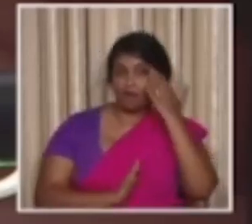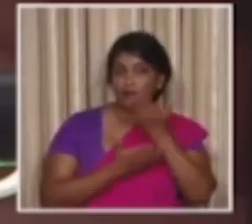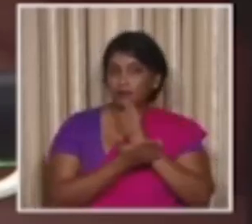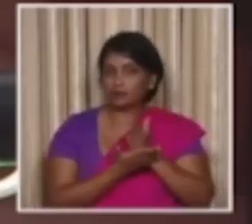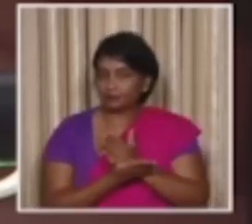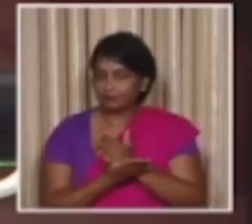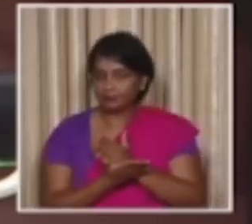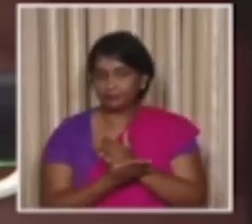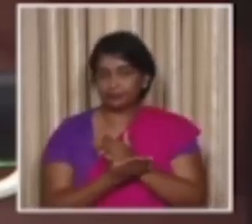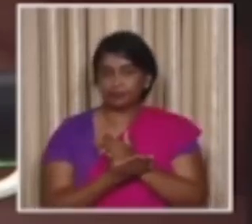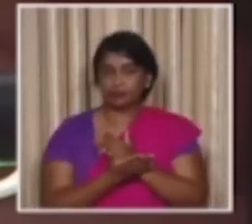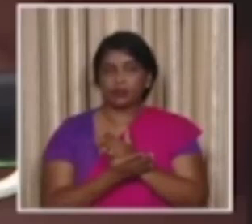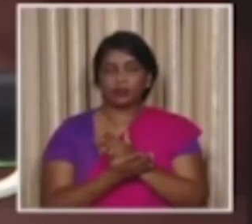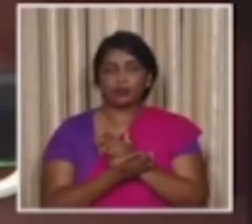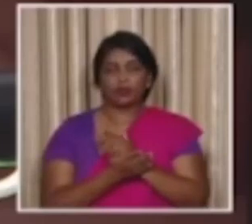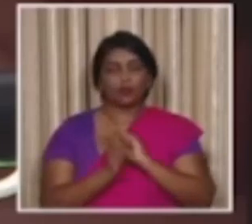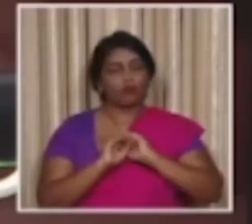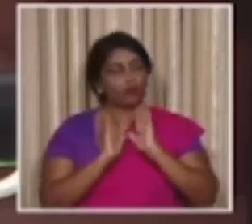පිළිබඳව බයෝමෙට්‍රික්